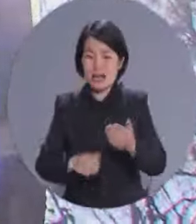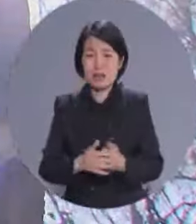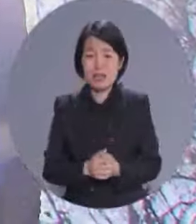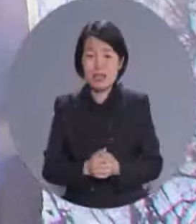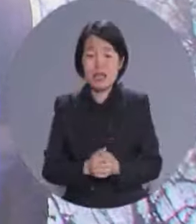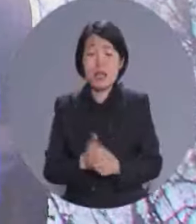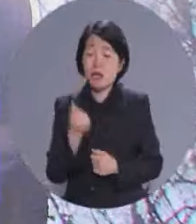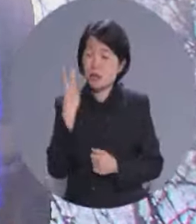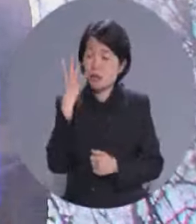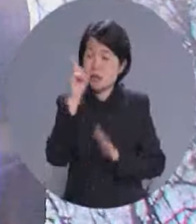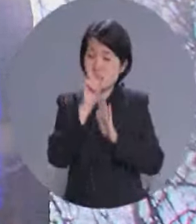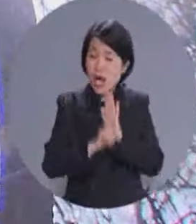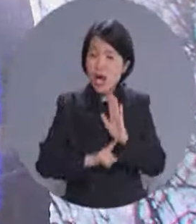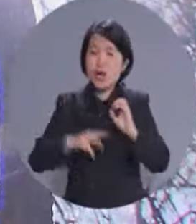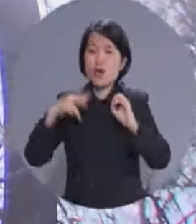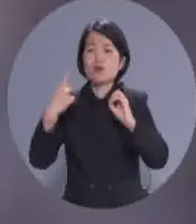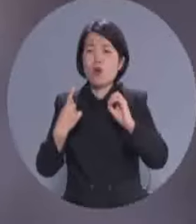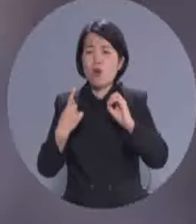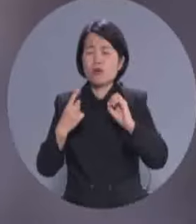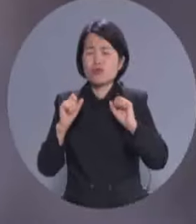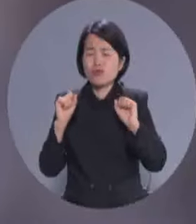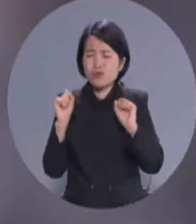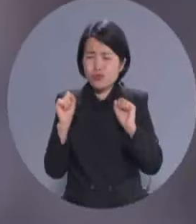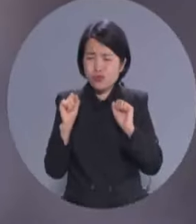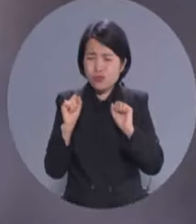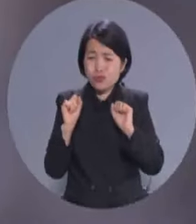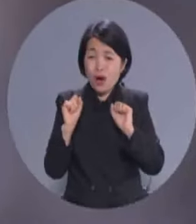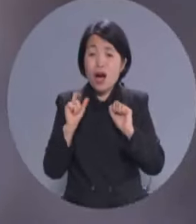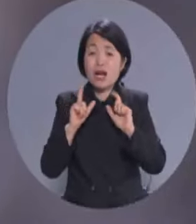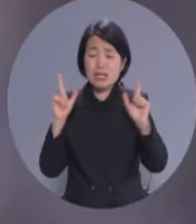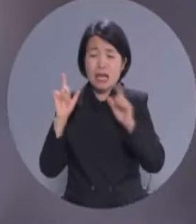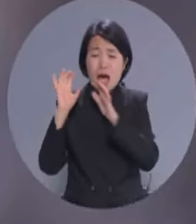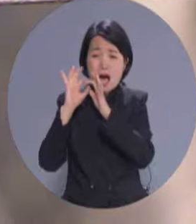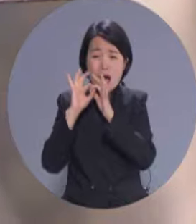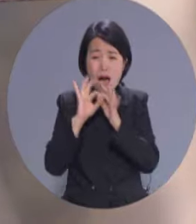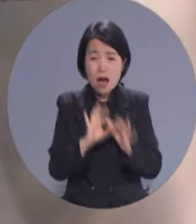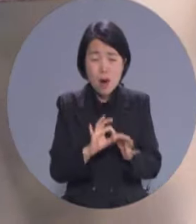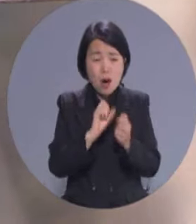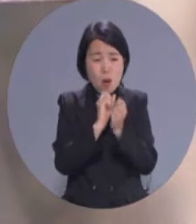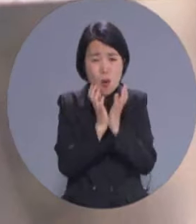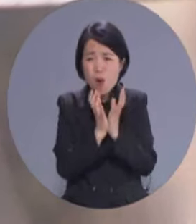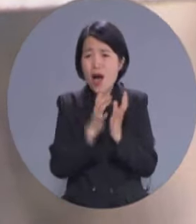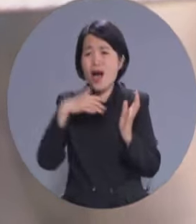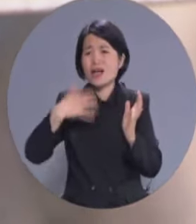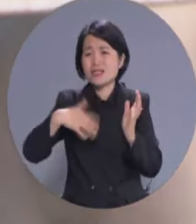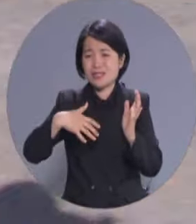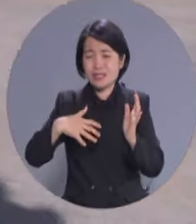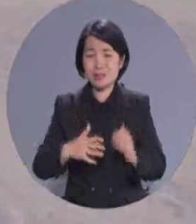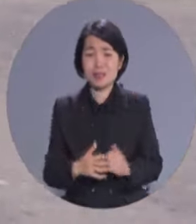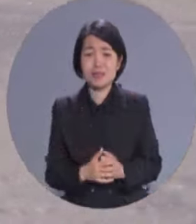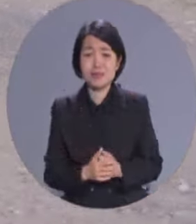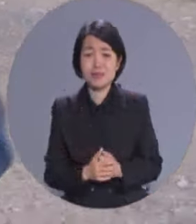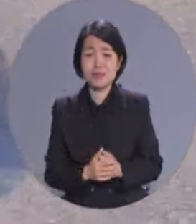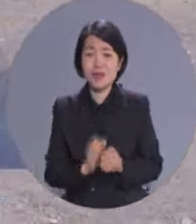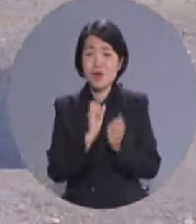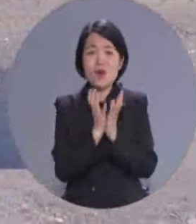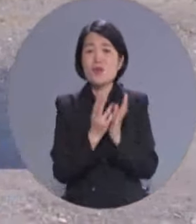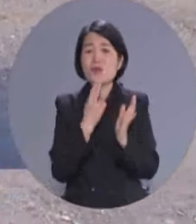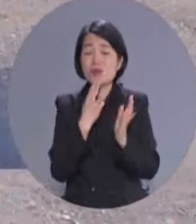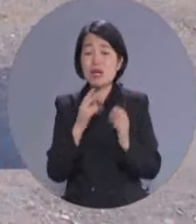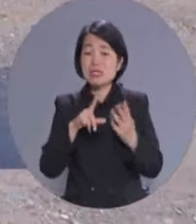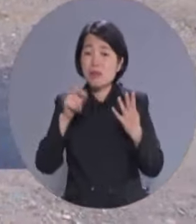요 며칠 최저기온이 0도 안팎으로 떨어지는 쌀쌀한 날씨가 이어지면서 꽃이 피지 못한 겁니다. 거의 안 폈어요.